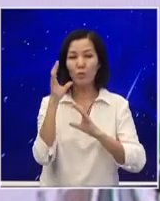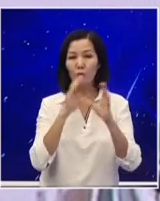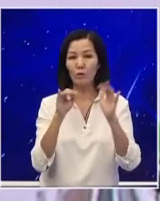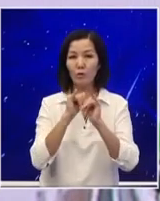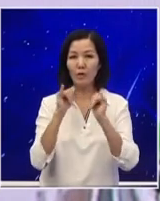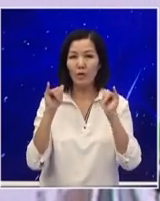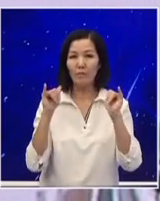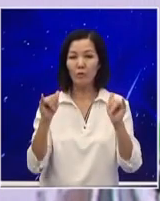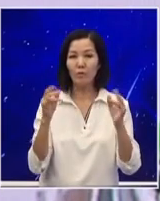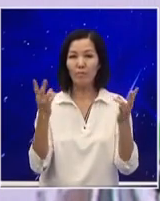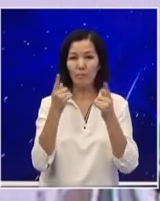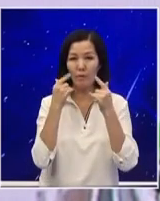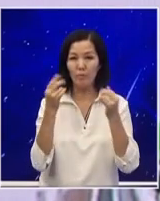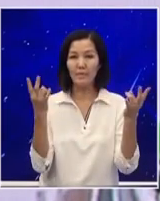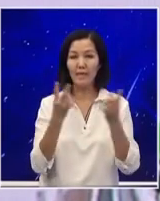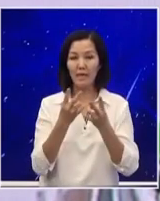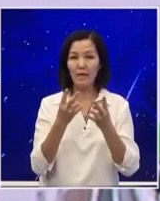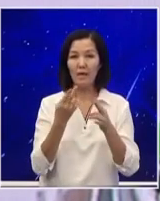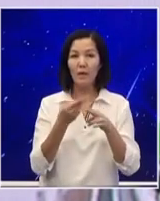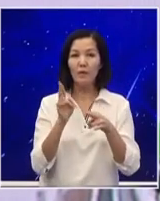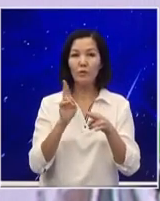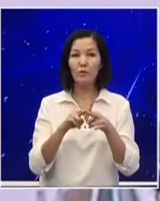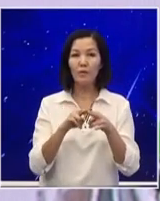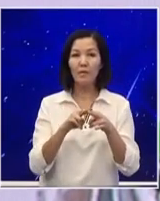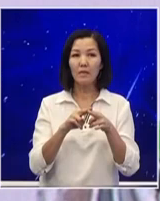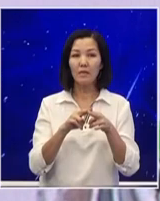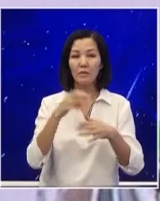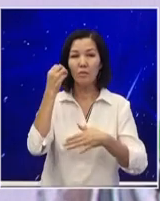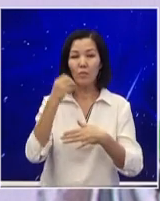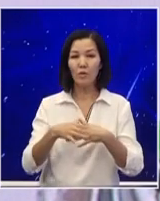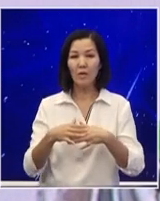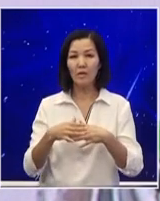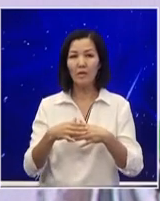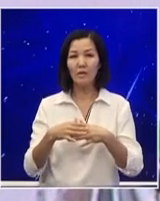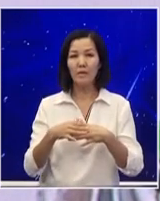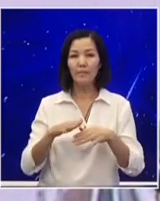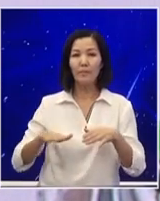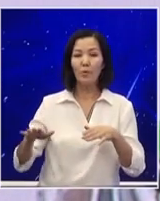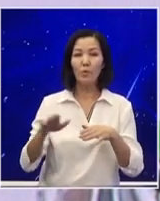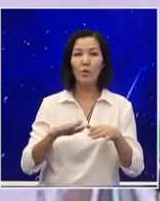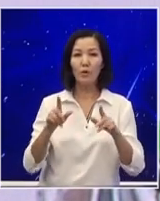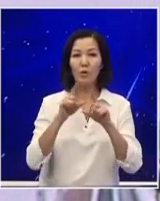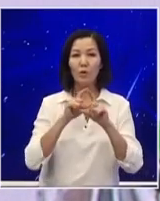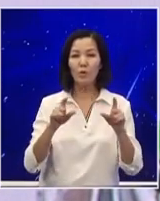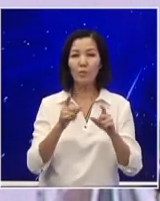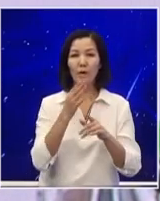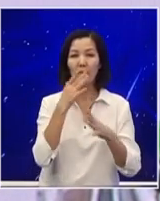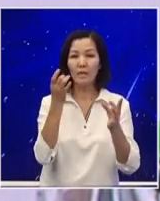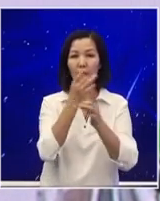дамыта білуіміз керек. Сонымен бірге ассамблеяның орталық аппаратының, өңірлік құрылымдарының және